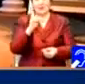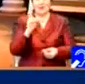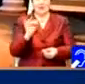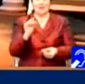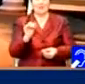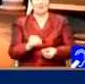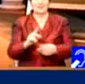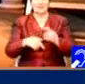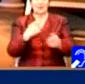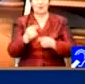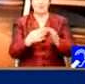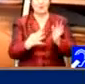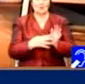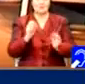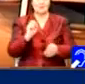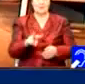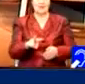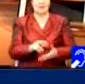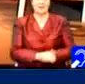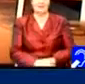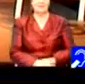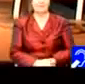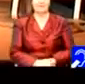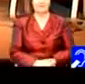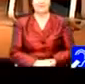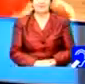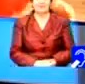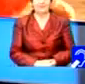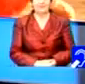vedea lumina scenei pe 19 aprilie.